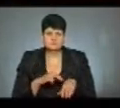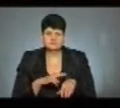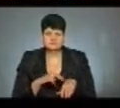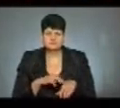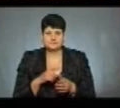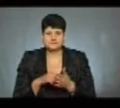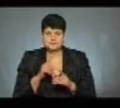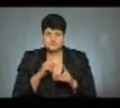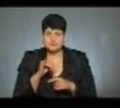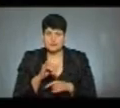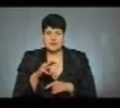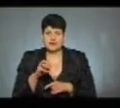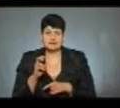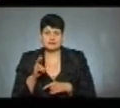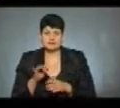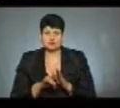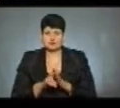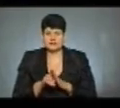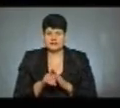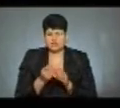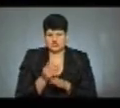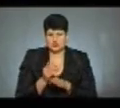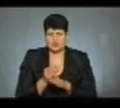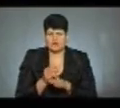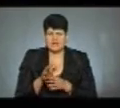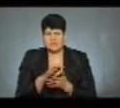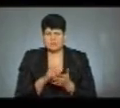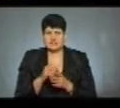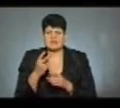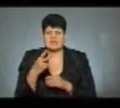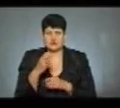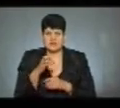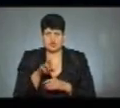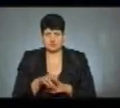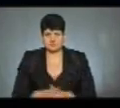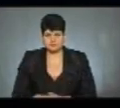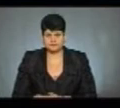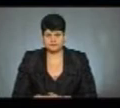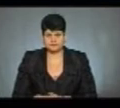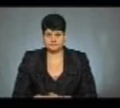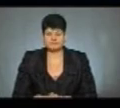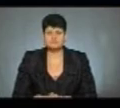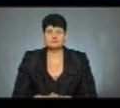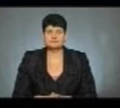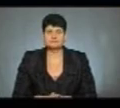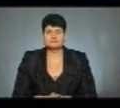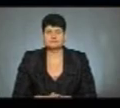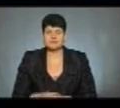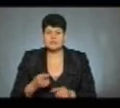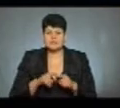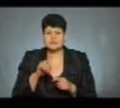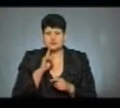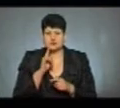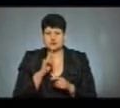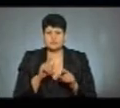міськради Ігоря Максимєва, розпочали частковий демонтаж 20 січня. На момент обстеження тимчасова споруда